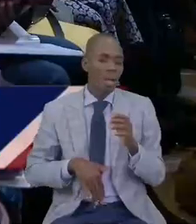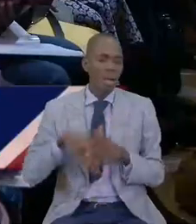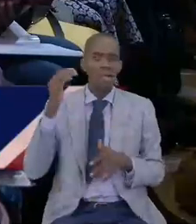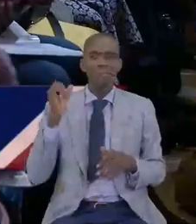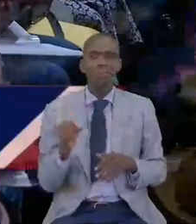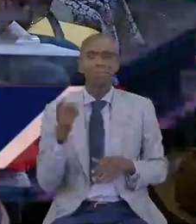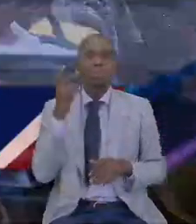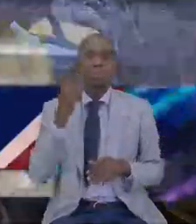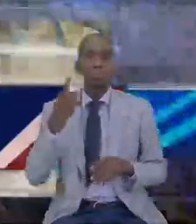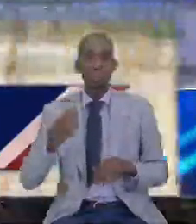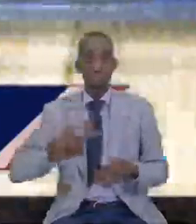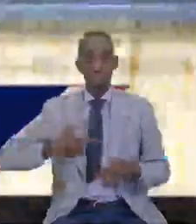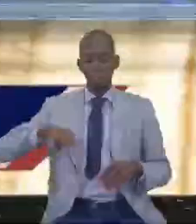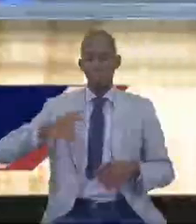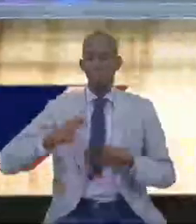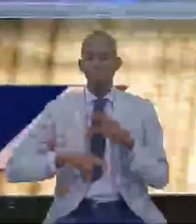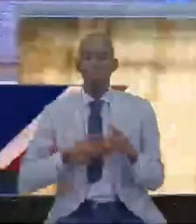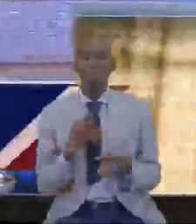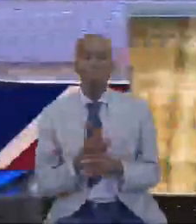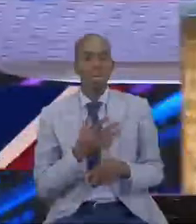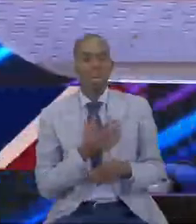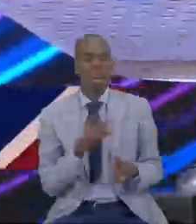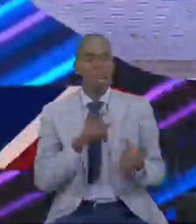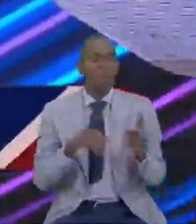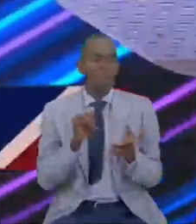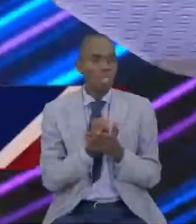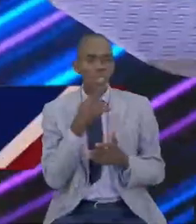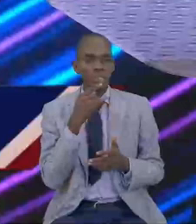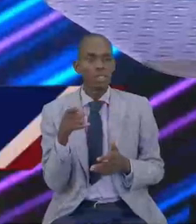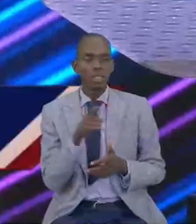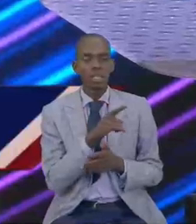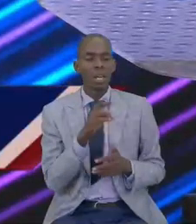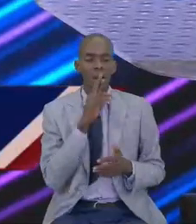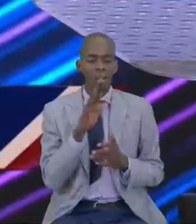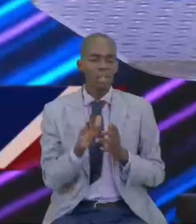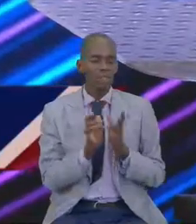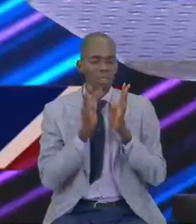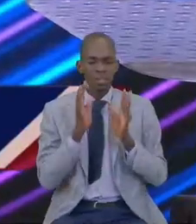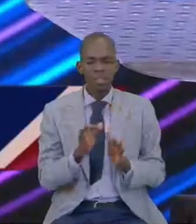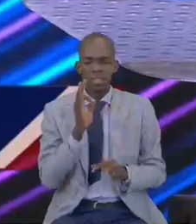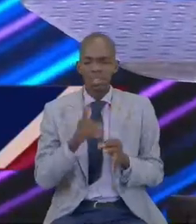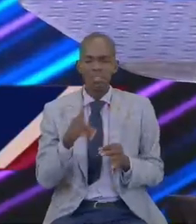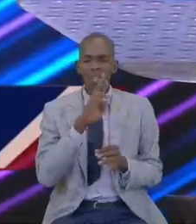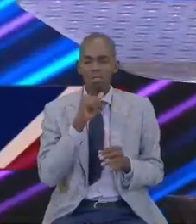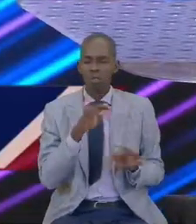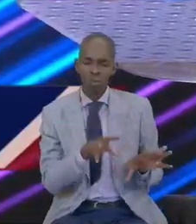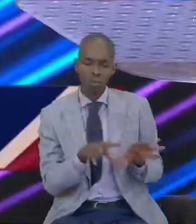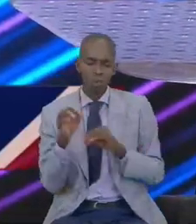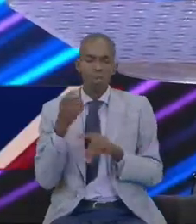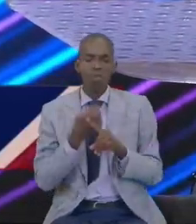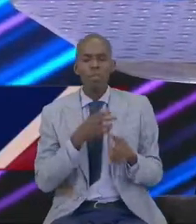et voyez même ceux qui disent qu'ils sont chrétiens dans la religion. Ils ne s'éloignent pas de l'iniquité. Toutes